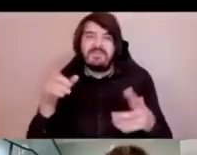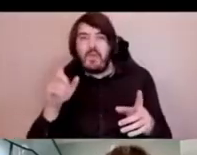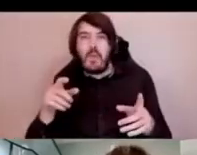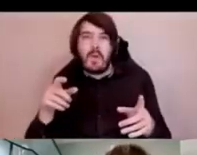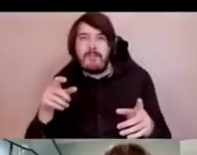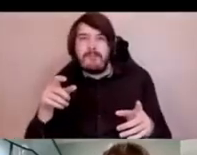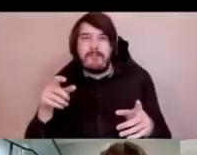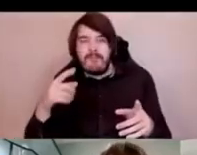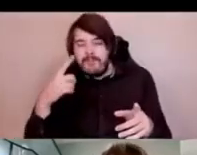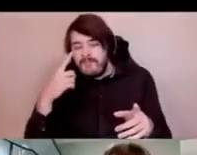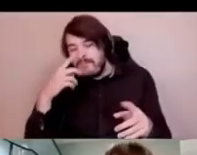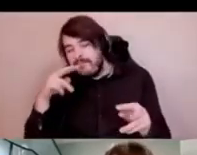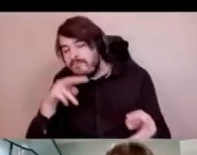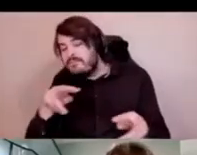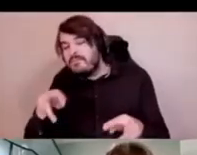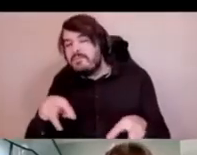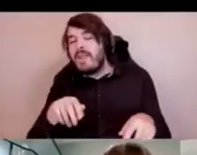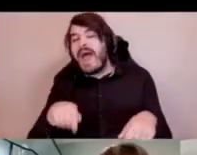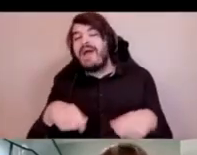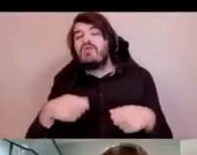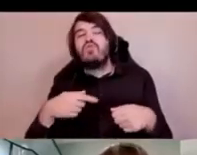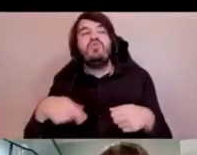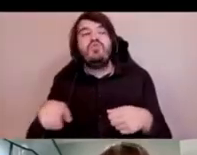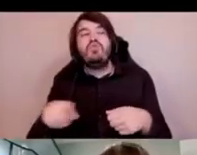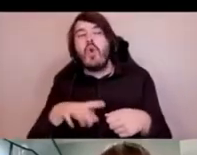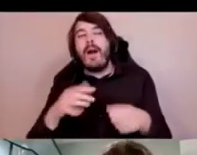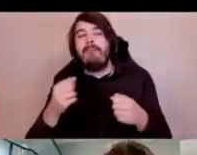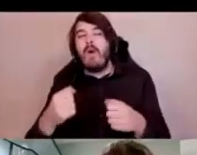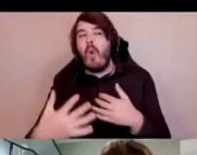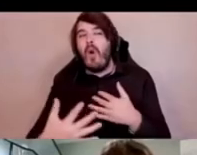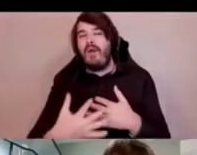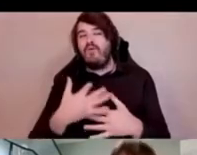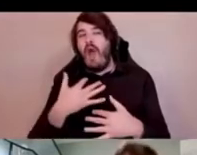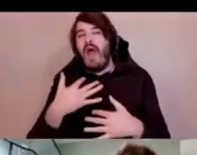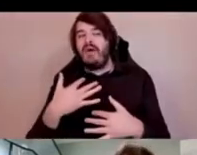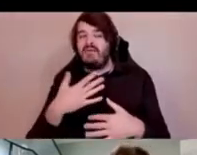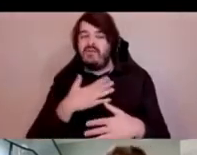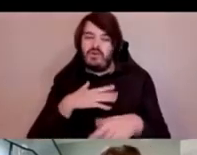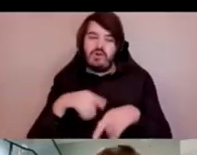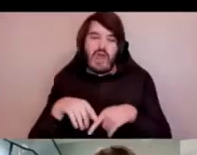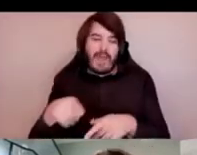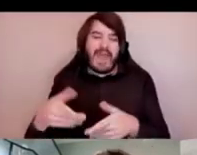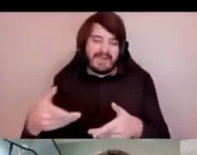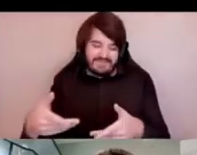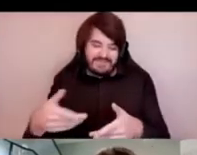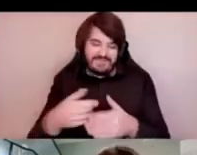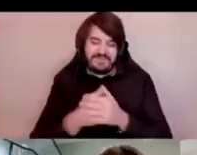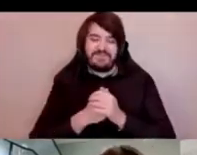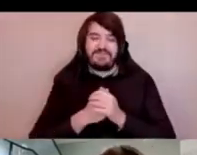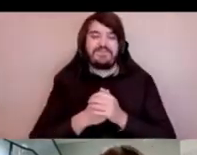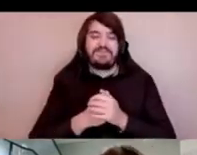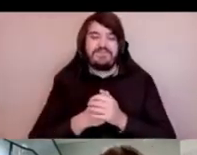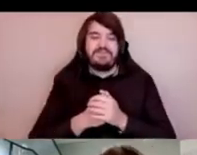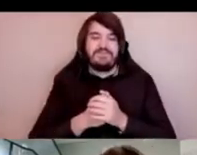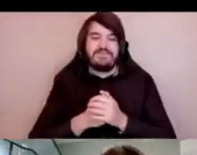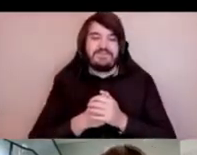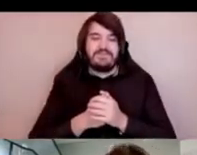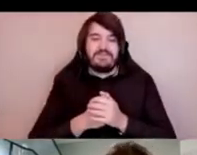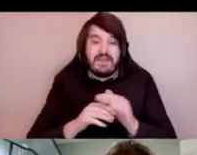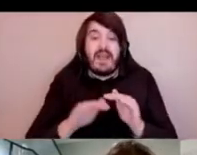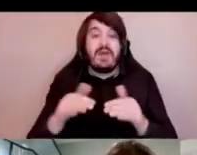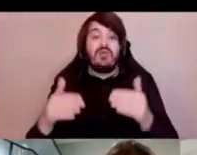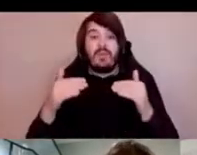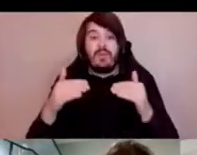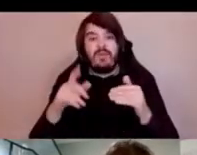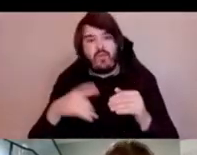considérer comment la nature autour de nous va affecter notre jardin. Ensuite, on va considérer les